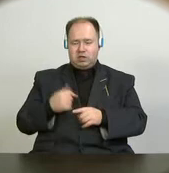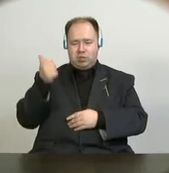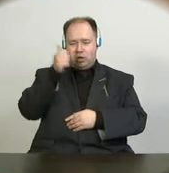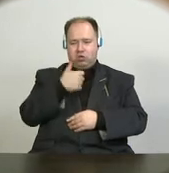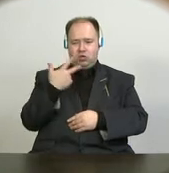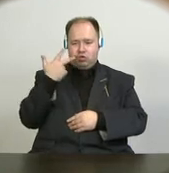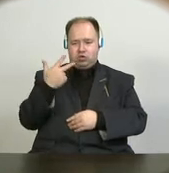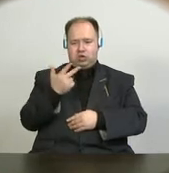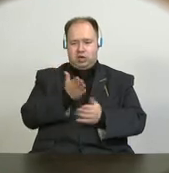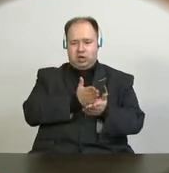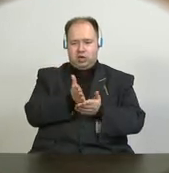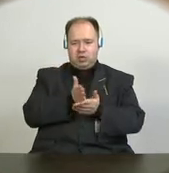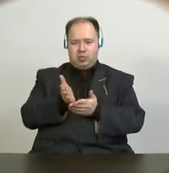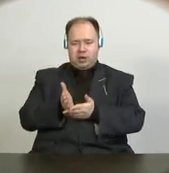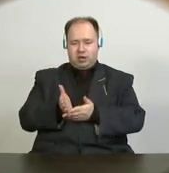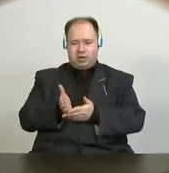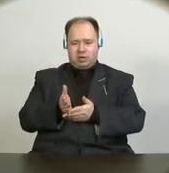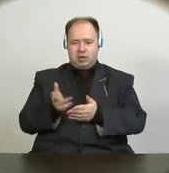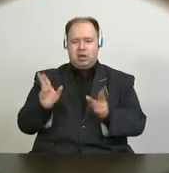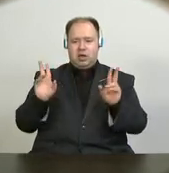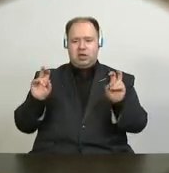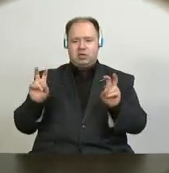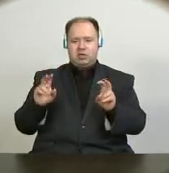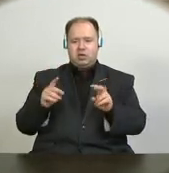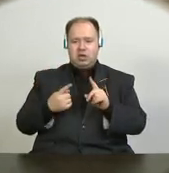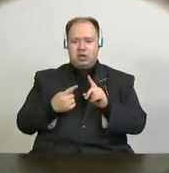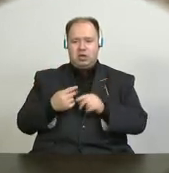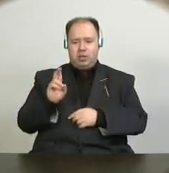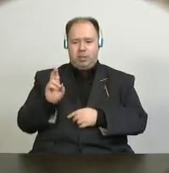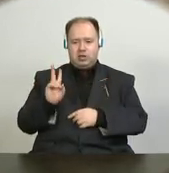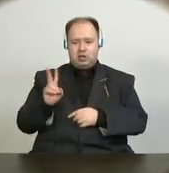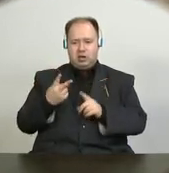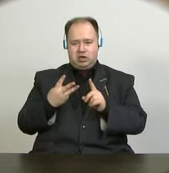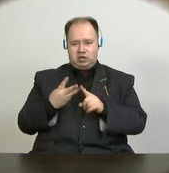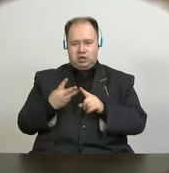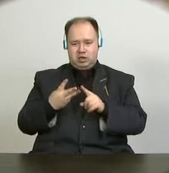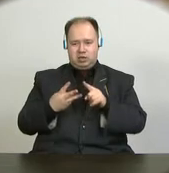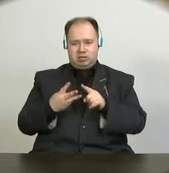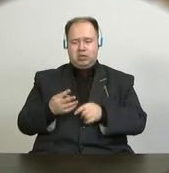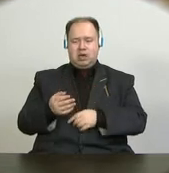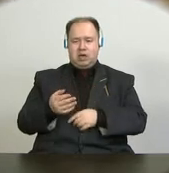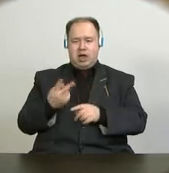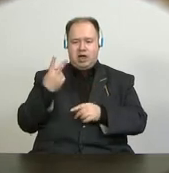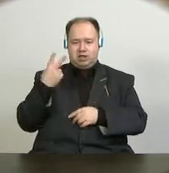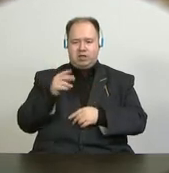названий запланированным соответственно один блицкриг 3 а 2 мы ещё не анонсировали